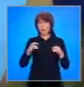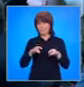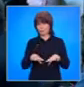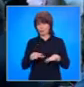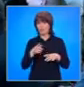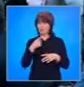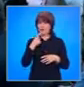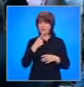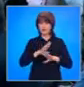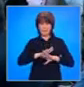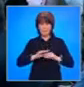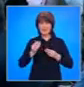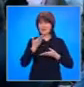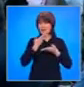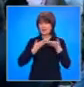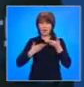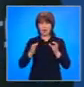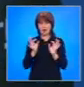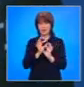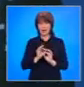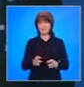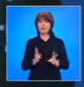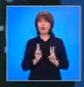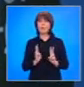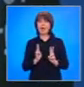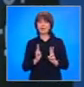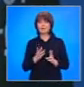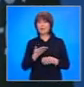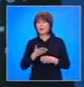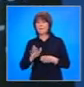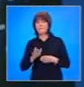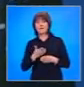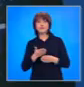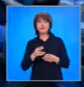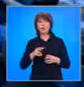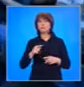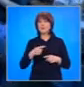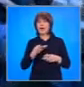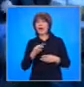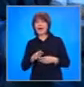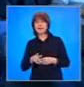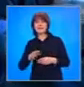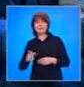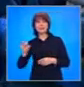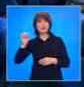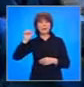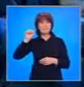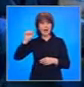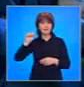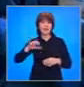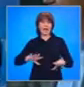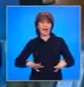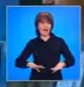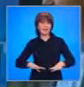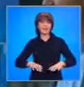внимание, че без диалог няма нормалност. Диалог между различните партии, между власт и опозиция, между власт и граждани,